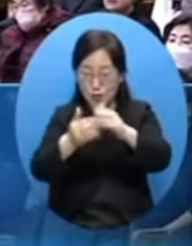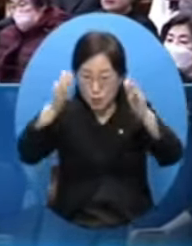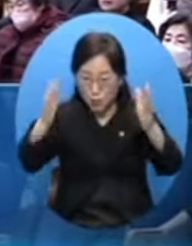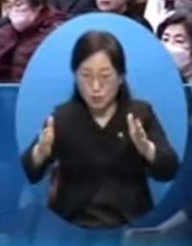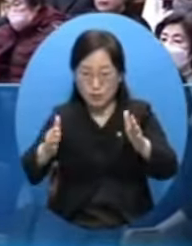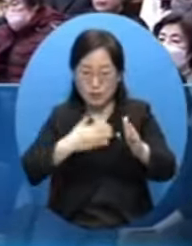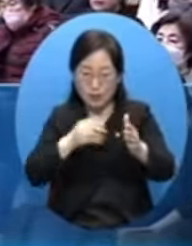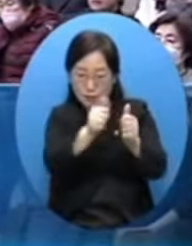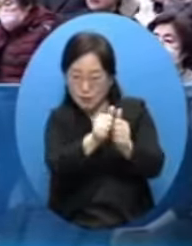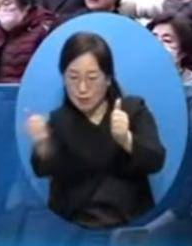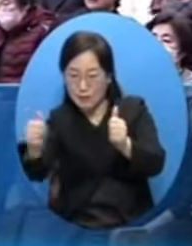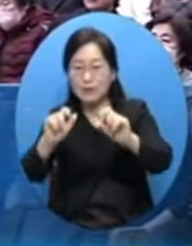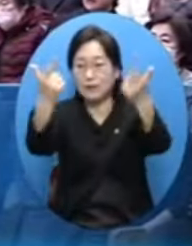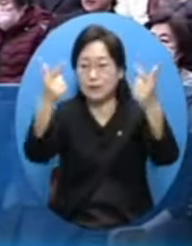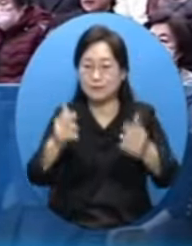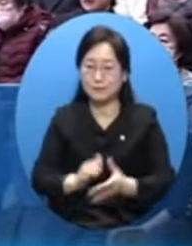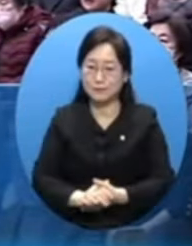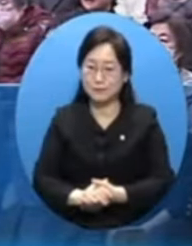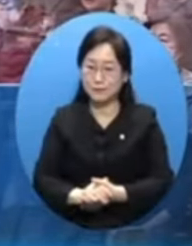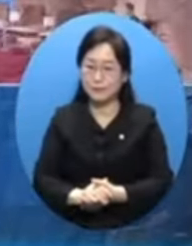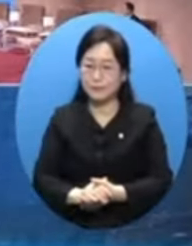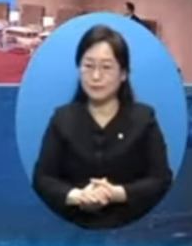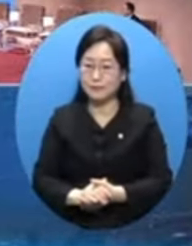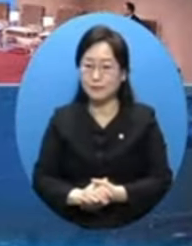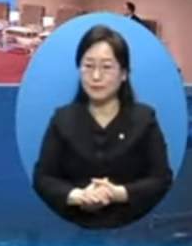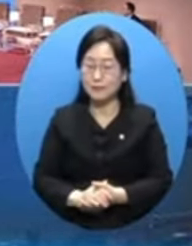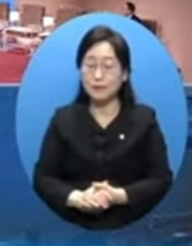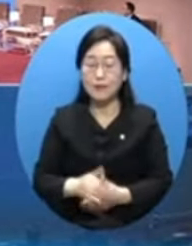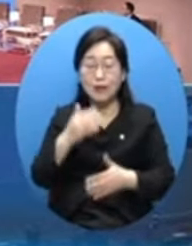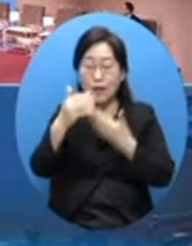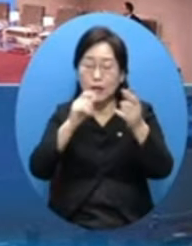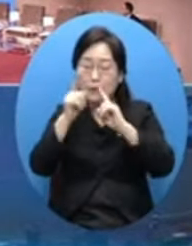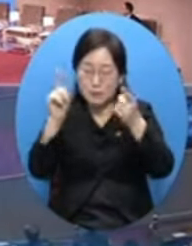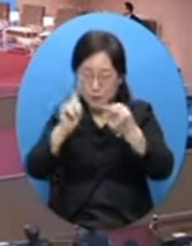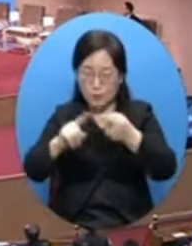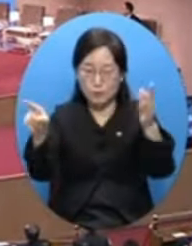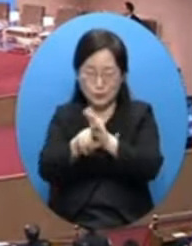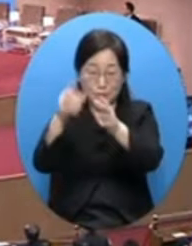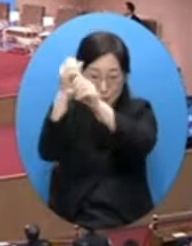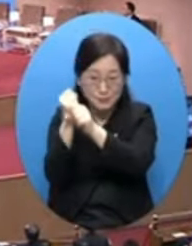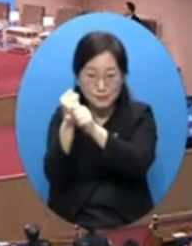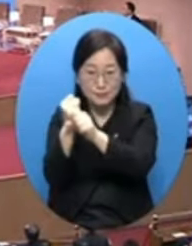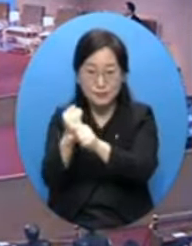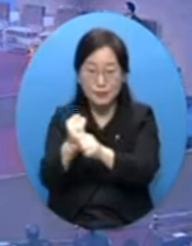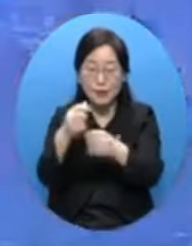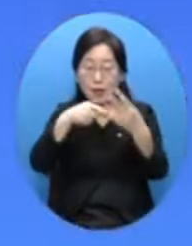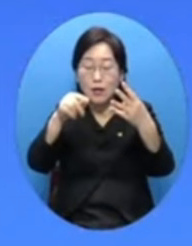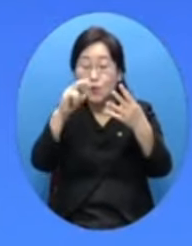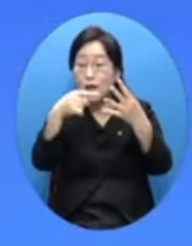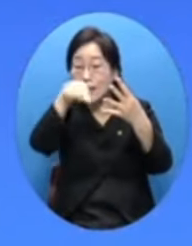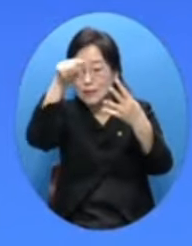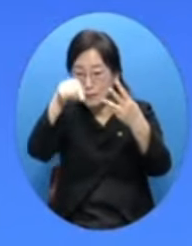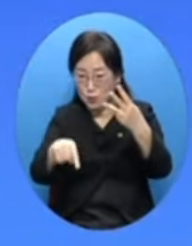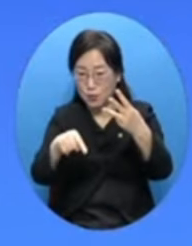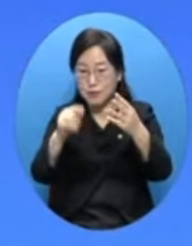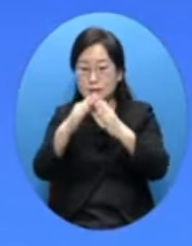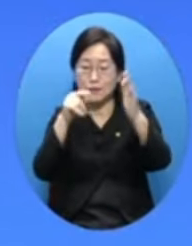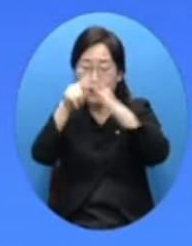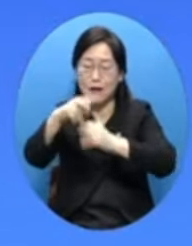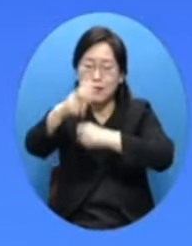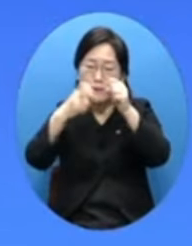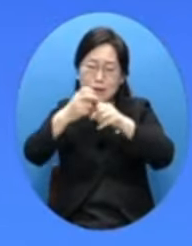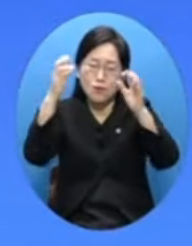떠나지 아니하리라 하시니라이 말씀 붙잡고 그가 대삼 집에 가서 20년 동안 말